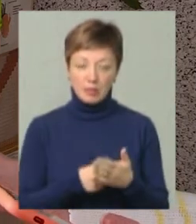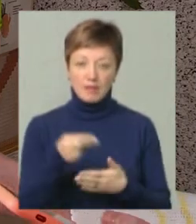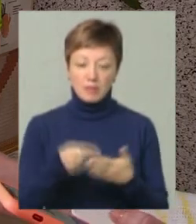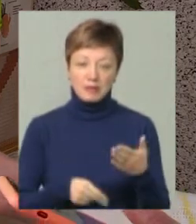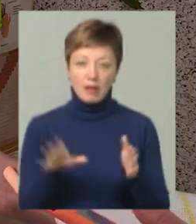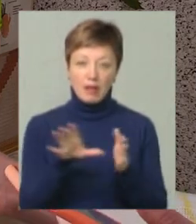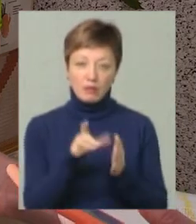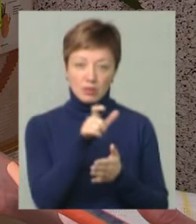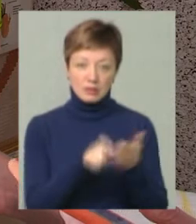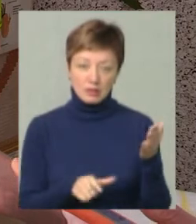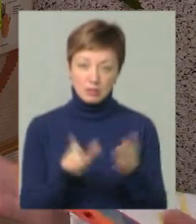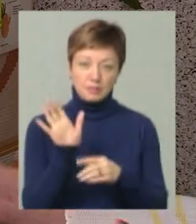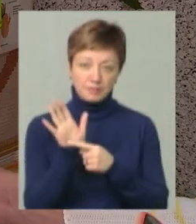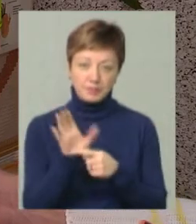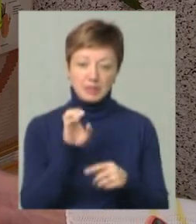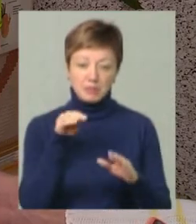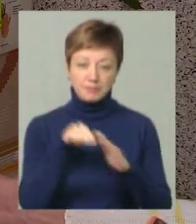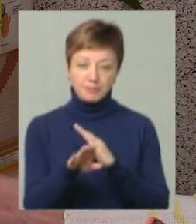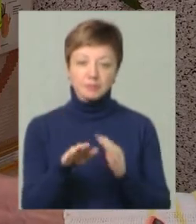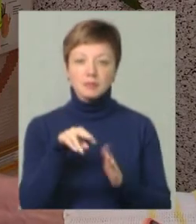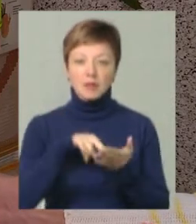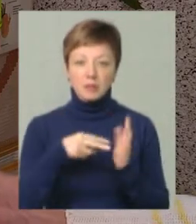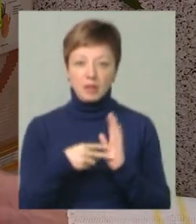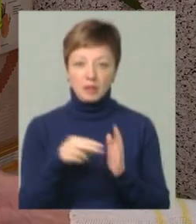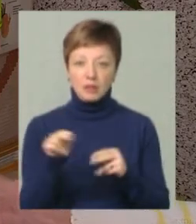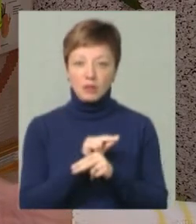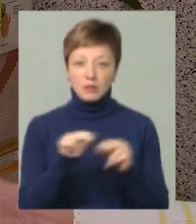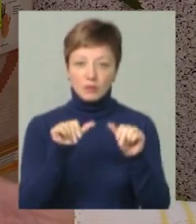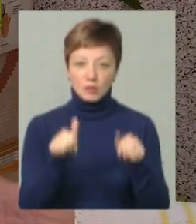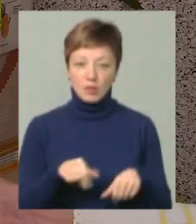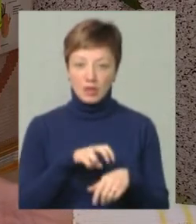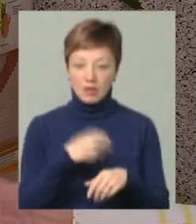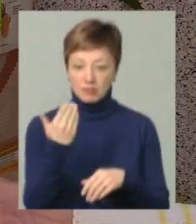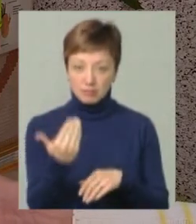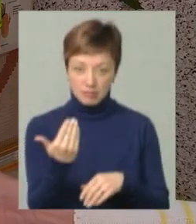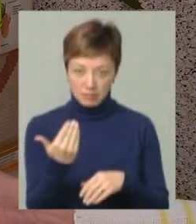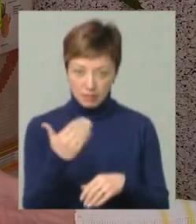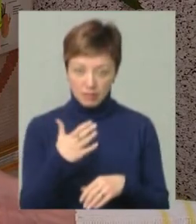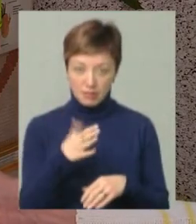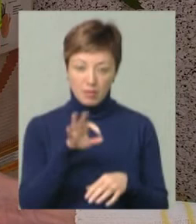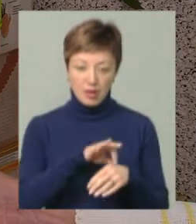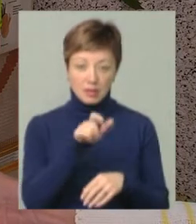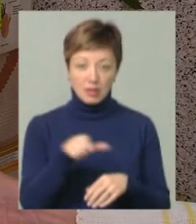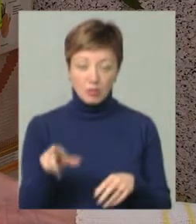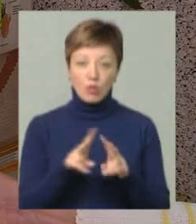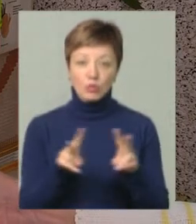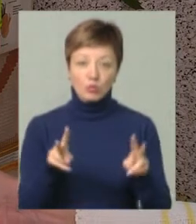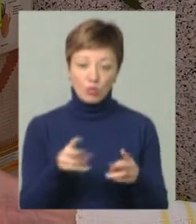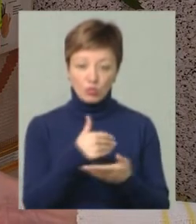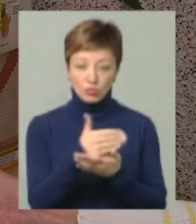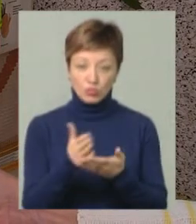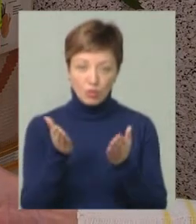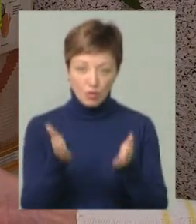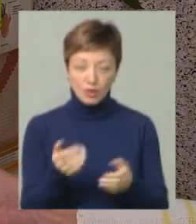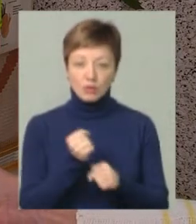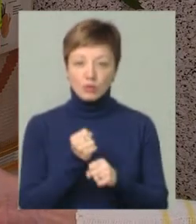виписуємо ці рецепти, плани лікування сформовані лікарями, до яких відносяться саме ці пацієнти. Тими лікарями сформовані плани